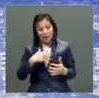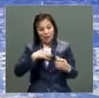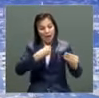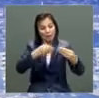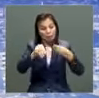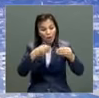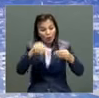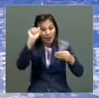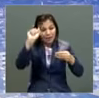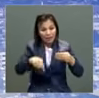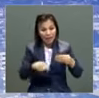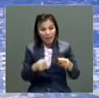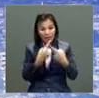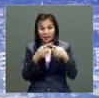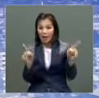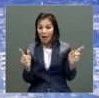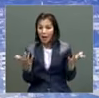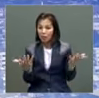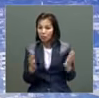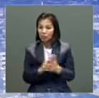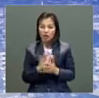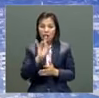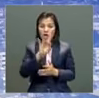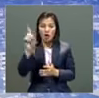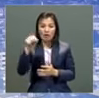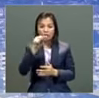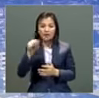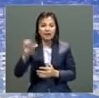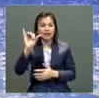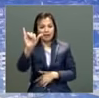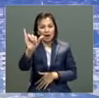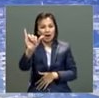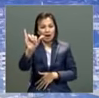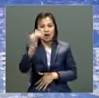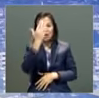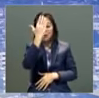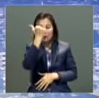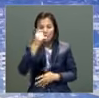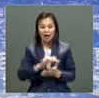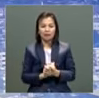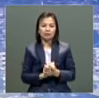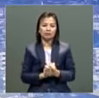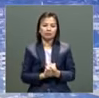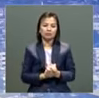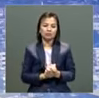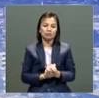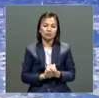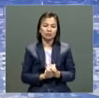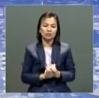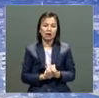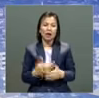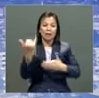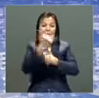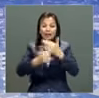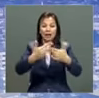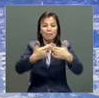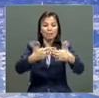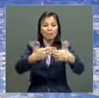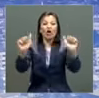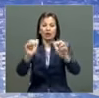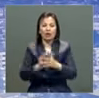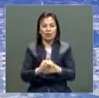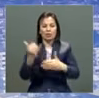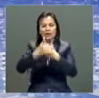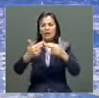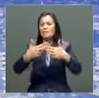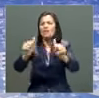างแต่ว่ามันก็ไม่ได้ 100% นะครับเพราะอย่างที่ว่าประเทศที่เขาปล่อยปละละเลยจะใช้คำว่านี้ก็